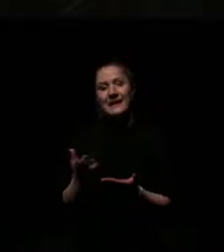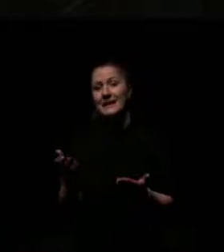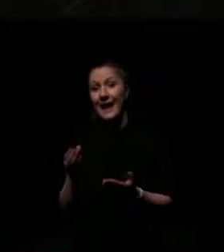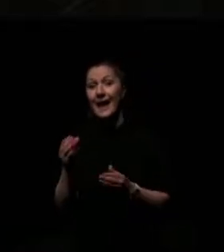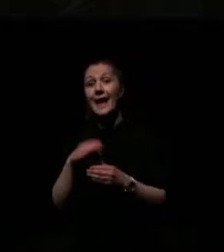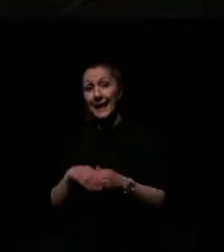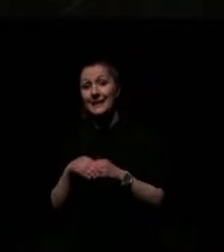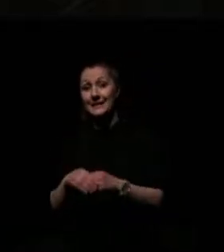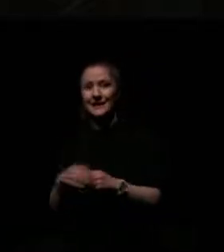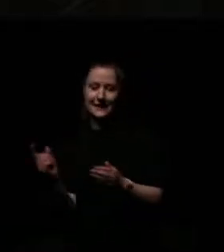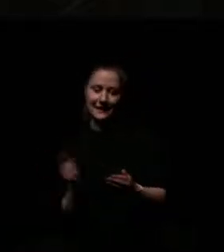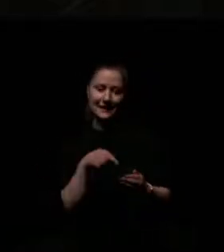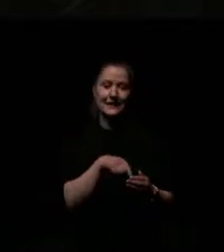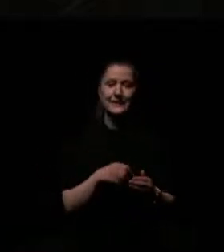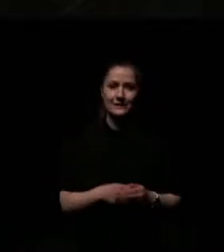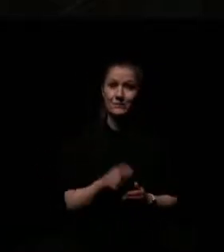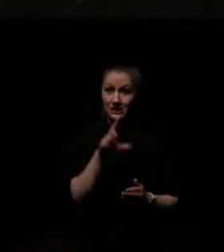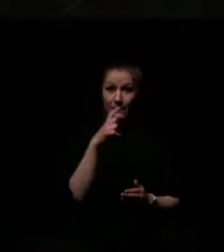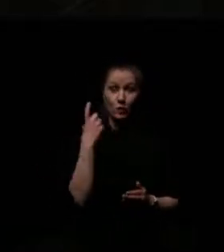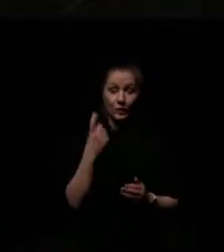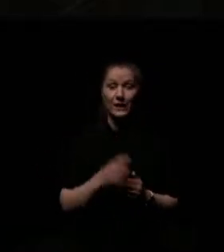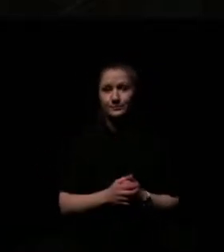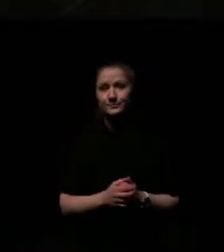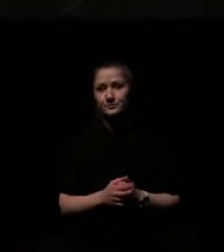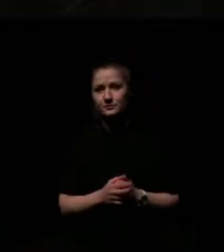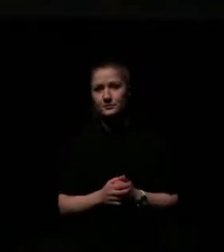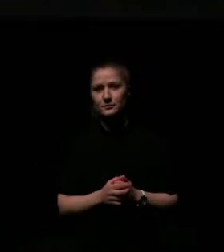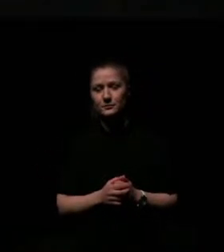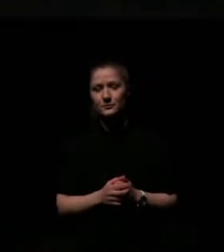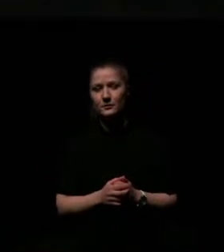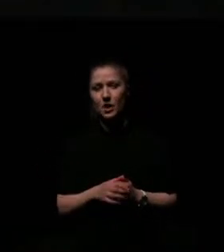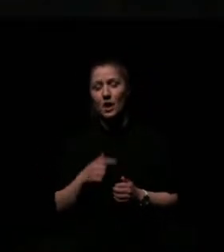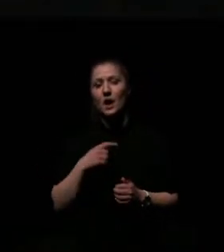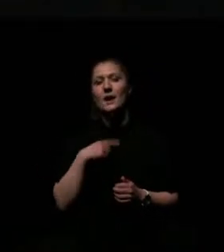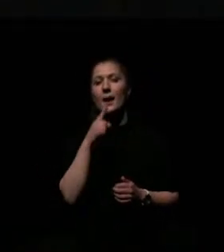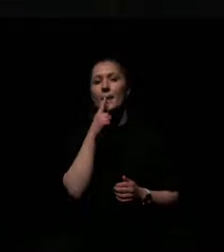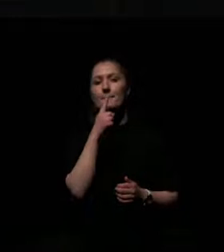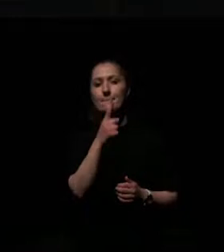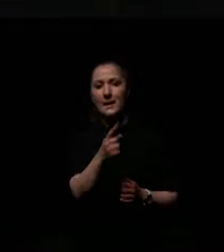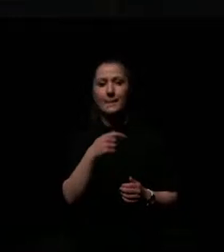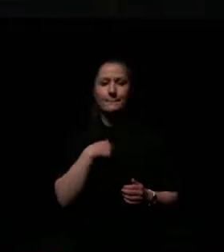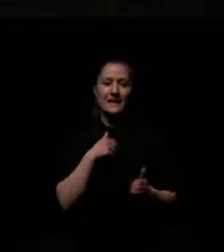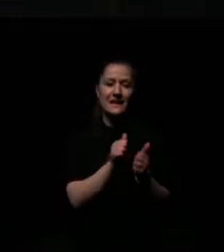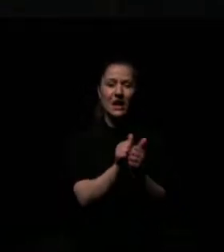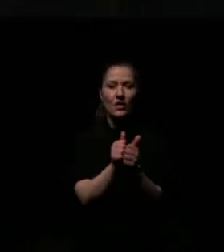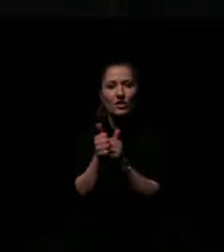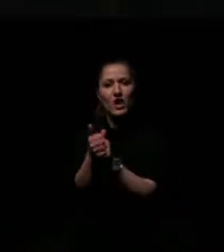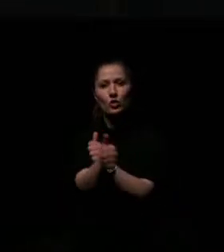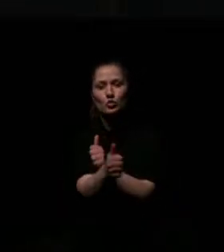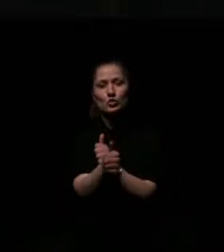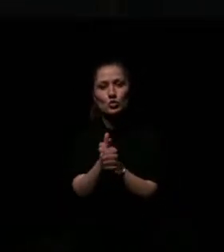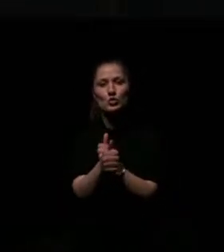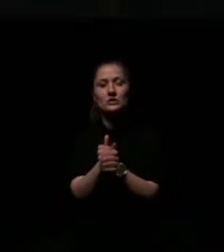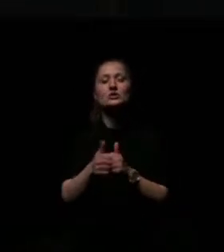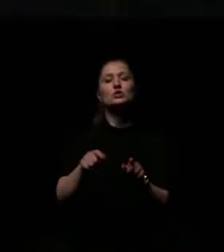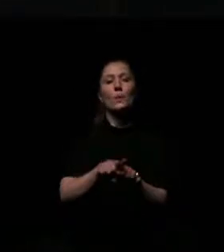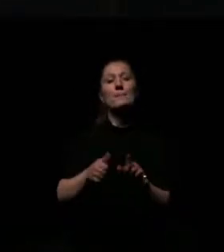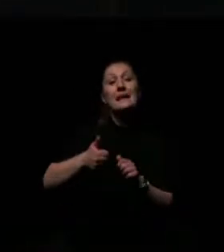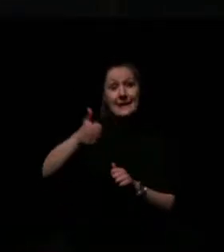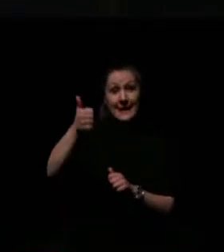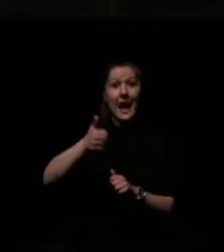Dette ønsker jeg å gjennomføre. Derfor melder jeg nå inn mitt kandidatur som leder for studentsamfunnet i Trondheim.